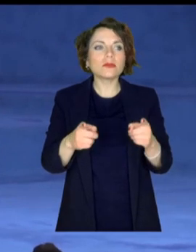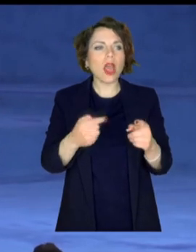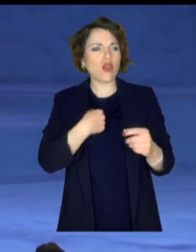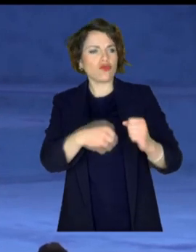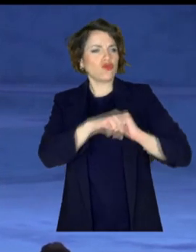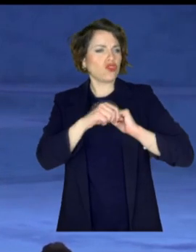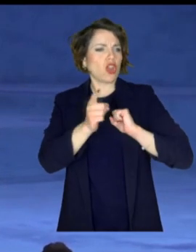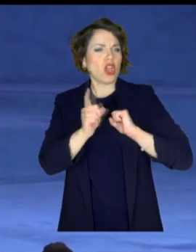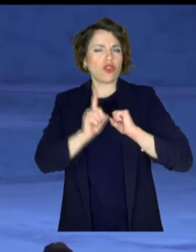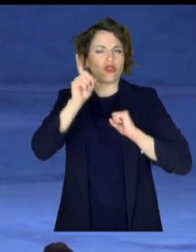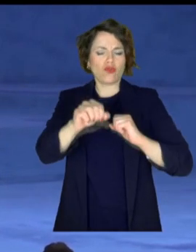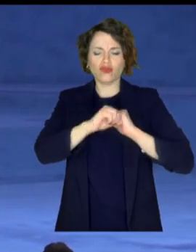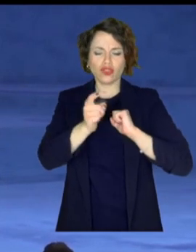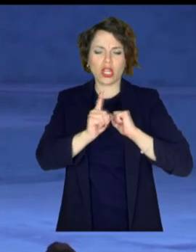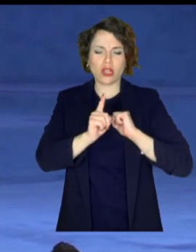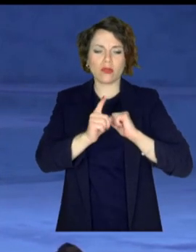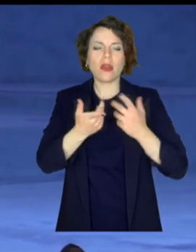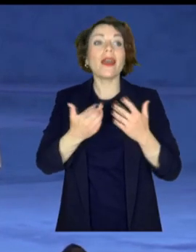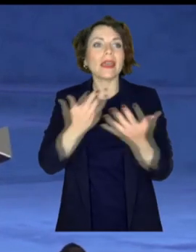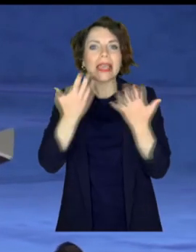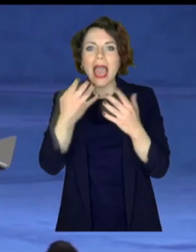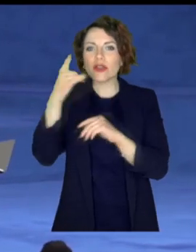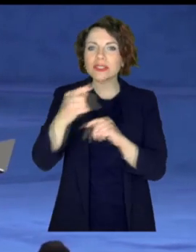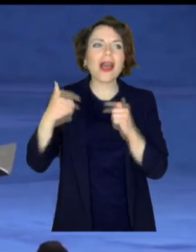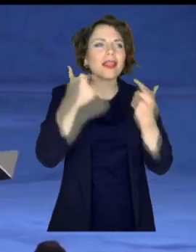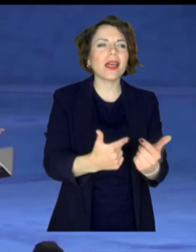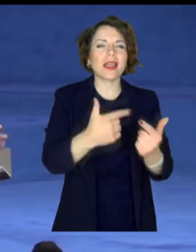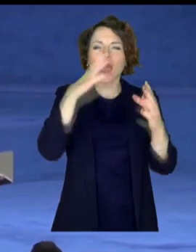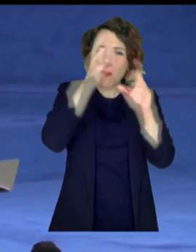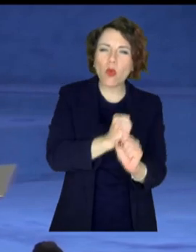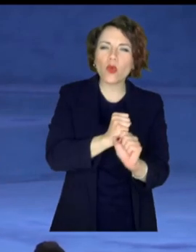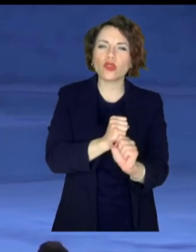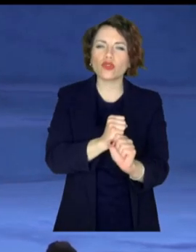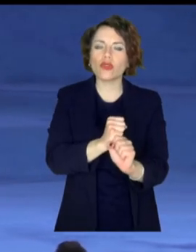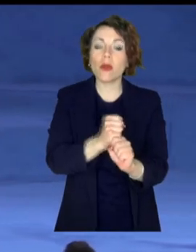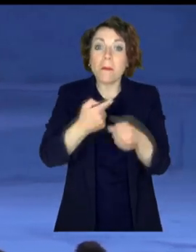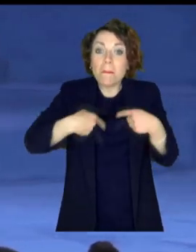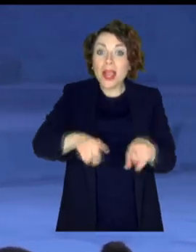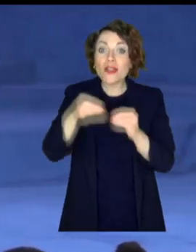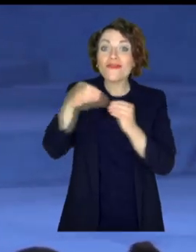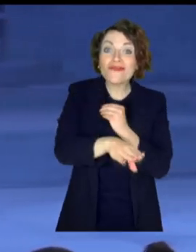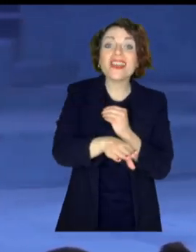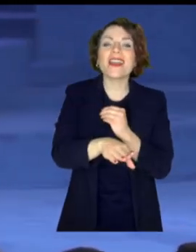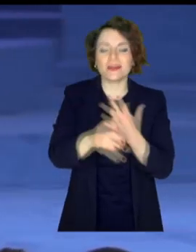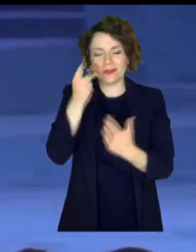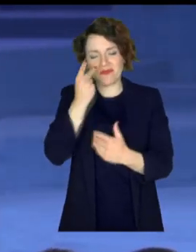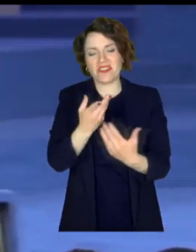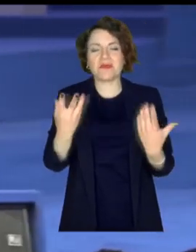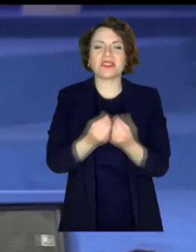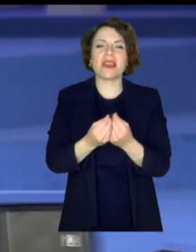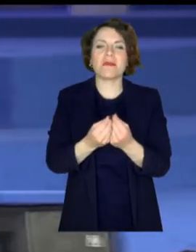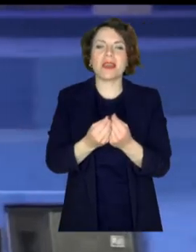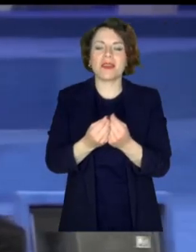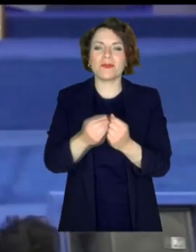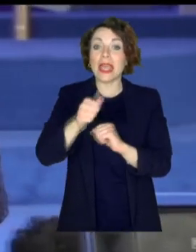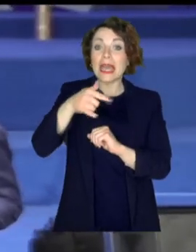Satana. Per questo non lo sa. Ma noi siamo stati mandati proprio come Paolo. Vi faccio vedere Atti